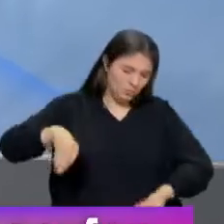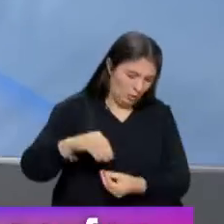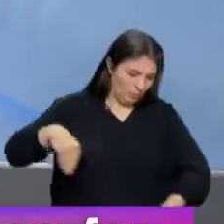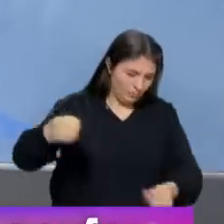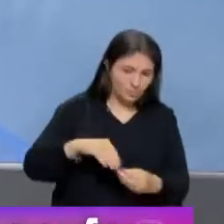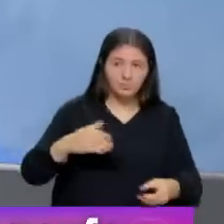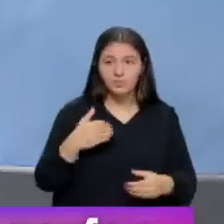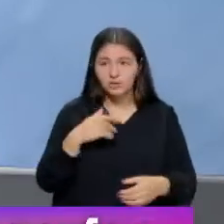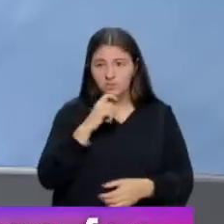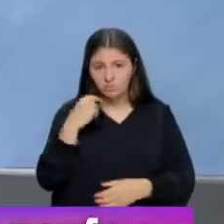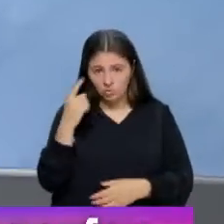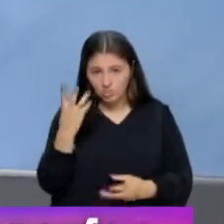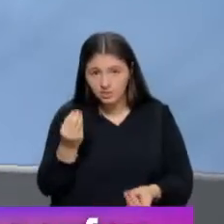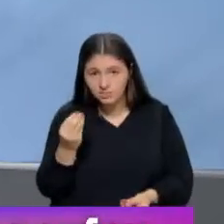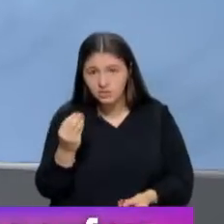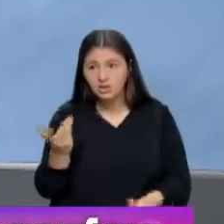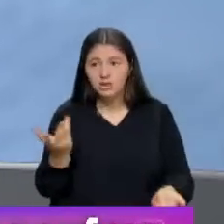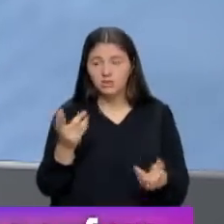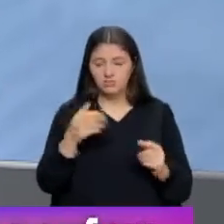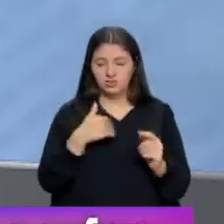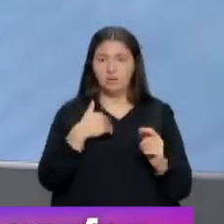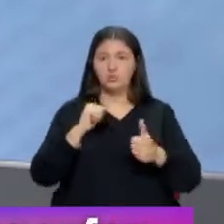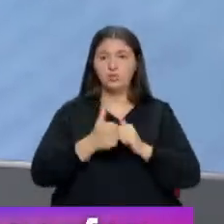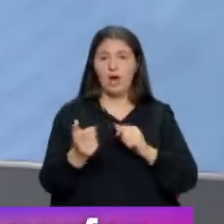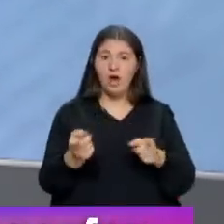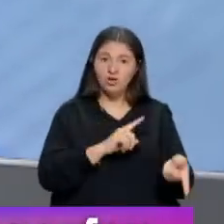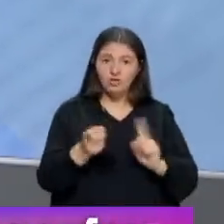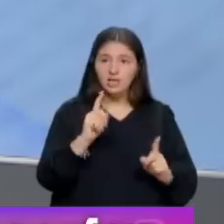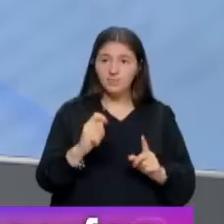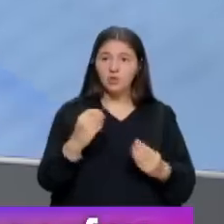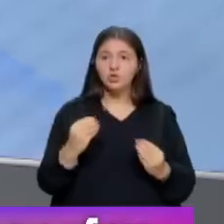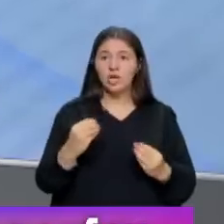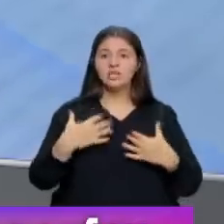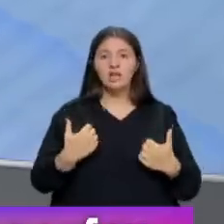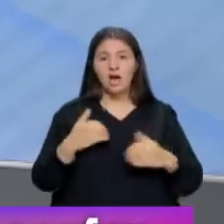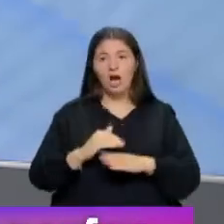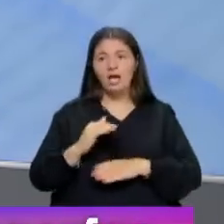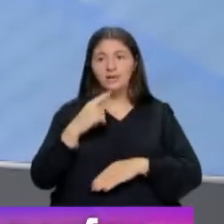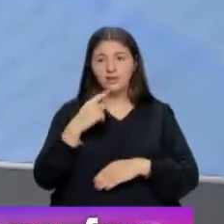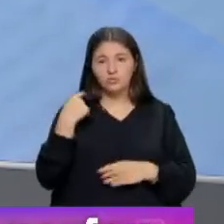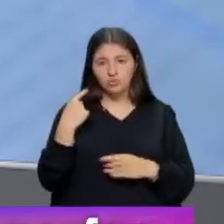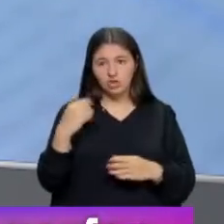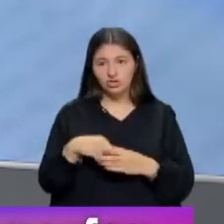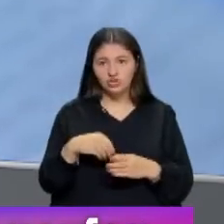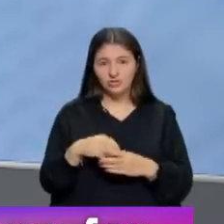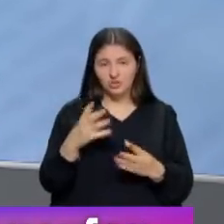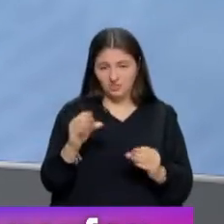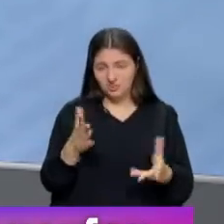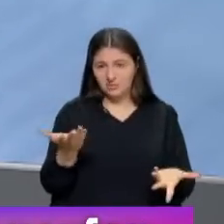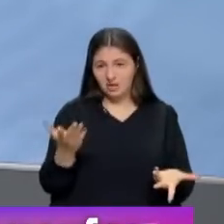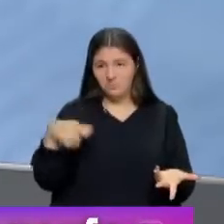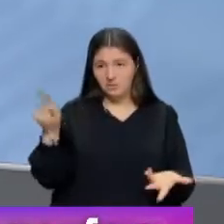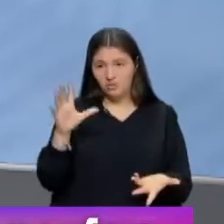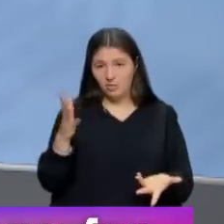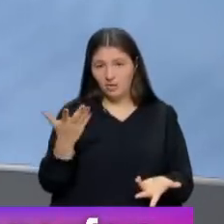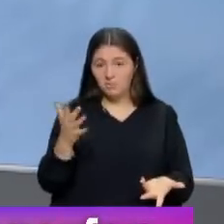biz yanlış düşünüyor olabilir miyiz Yani sürekli bizi spora yönlendirme güzel sağlıklı bir hayat diye düşünce içinde olabilirler